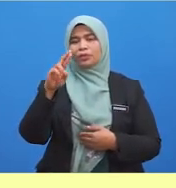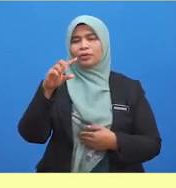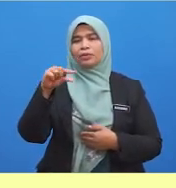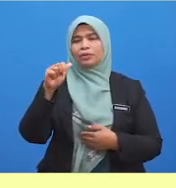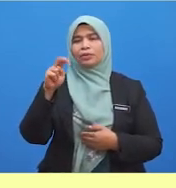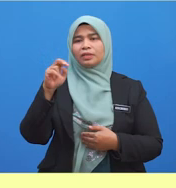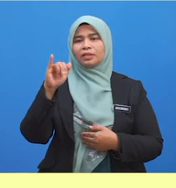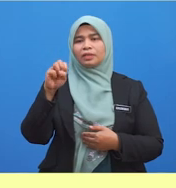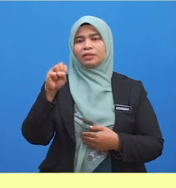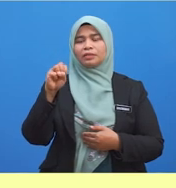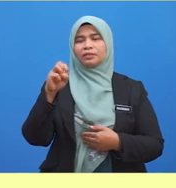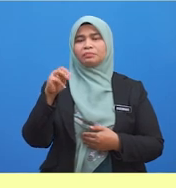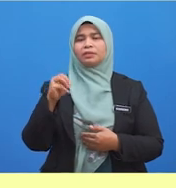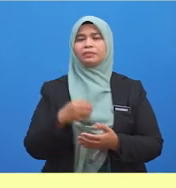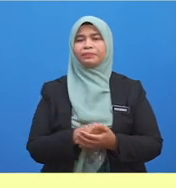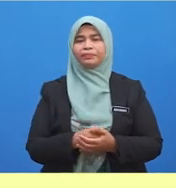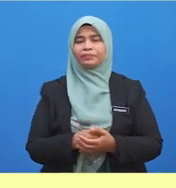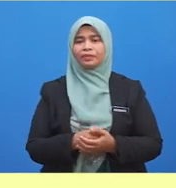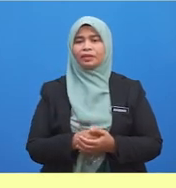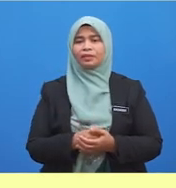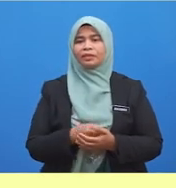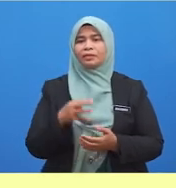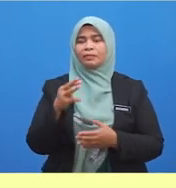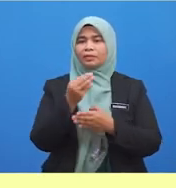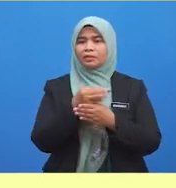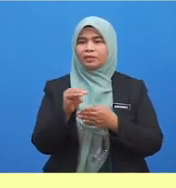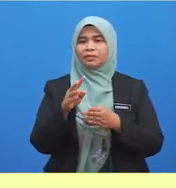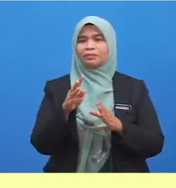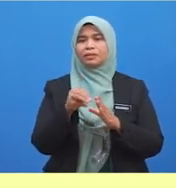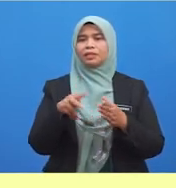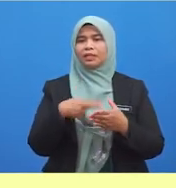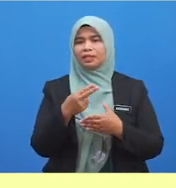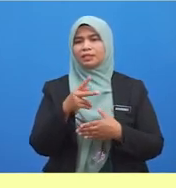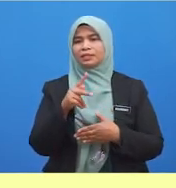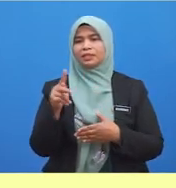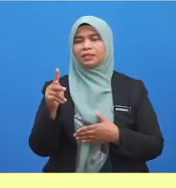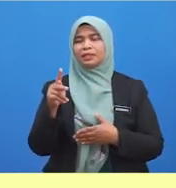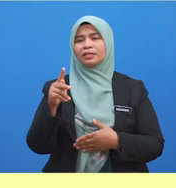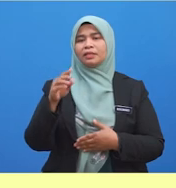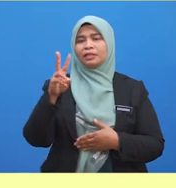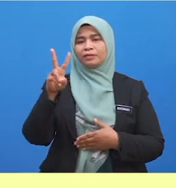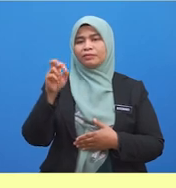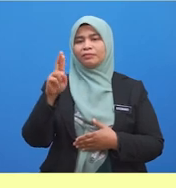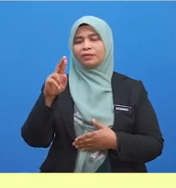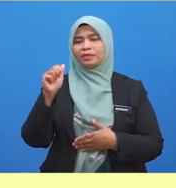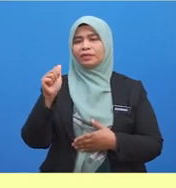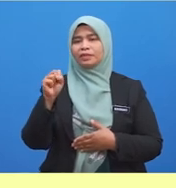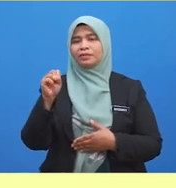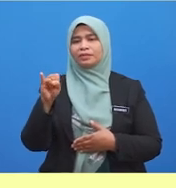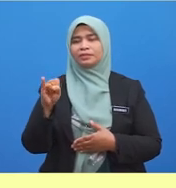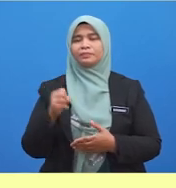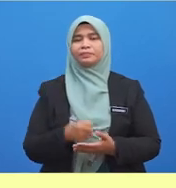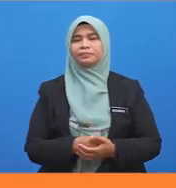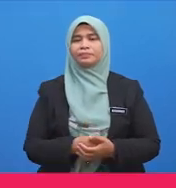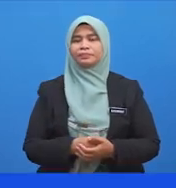dihasilkan melalui mitosis, manakala meiosis pula menghasilkan organisma yang mempunyai